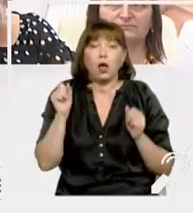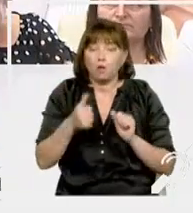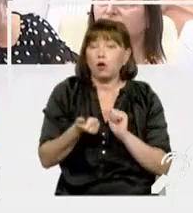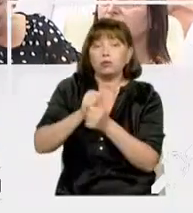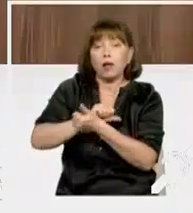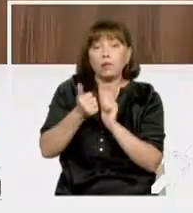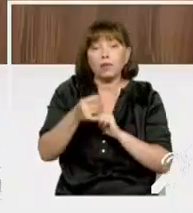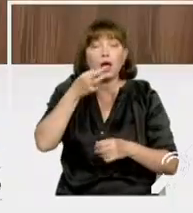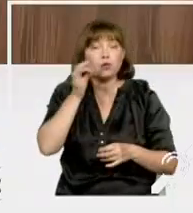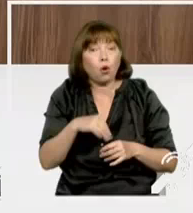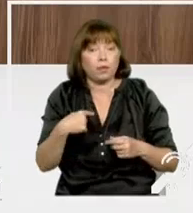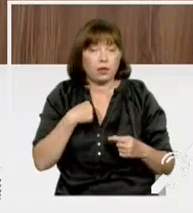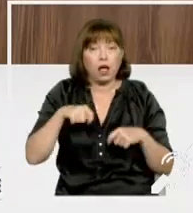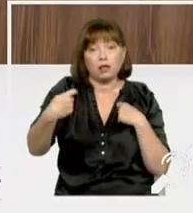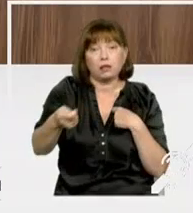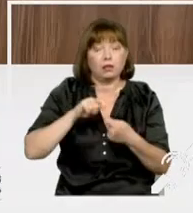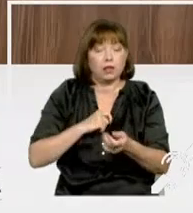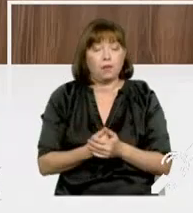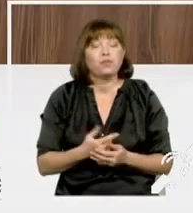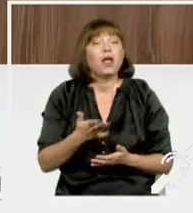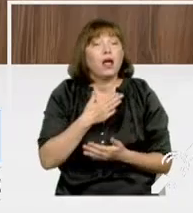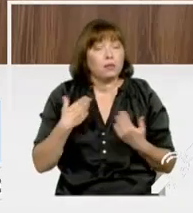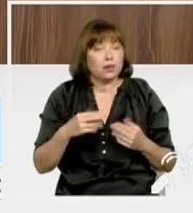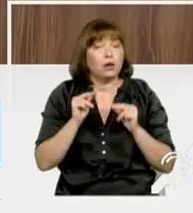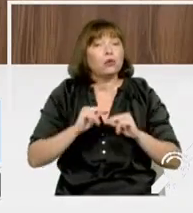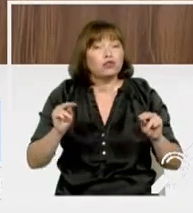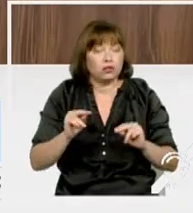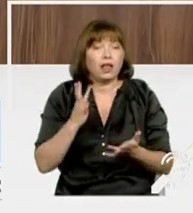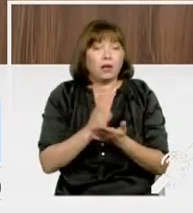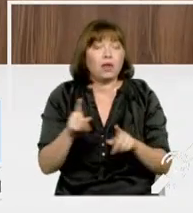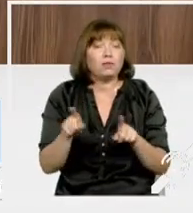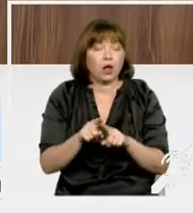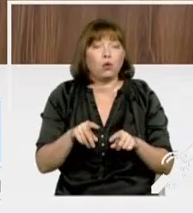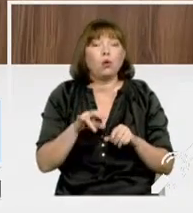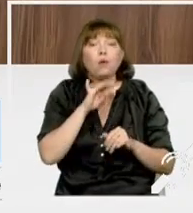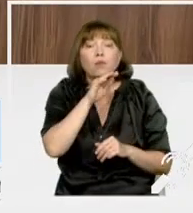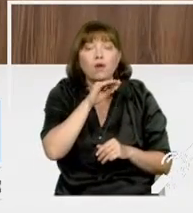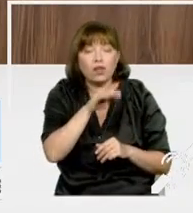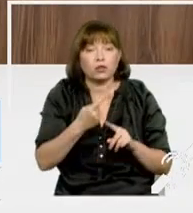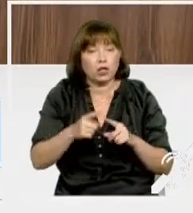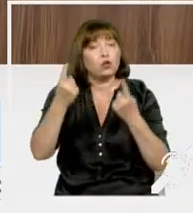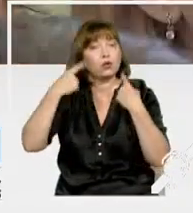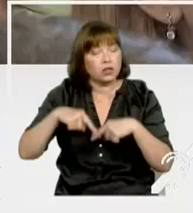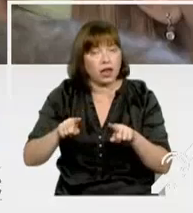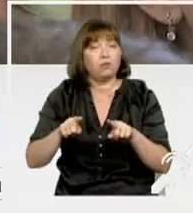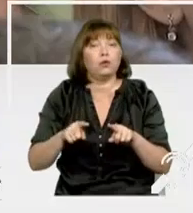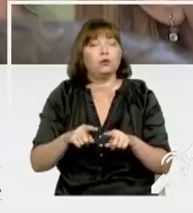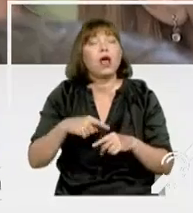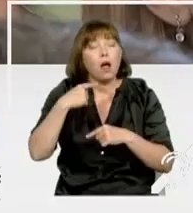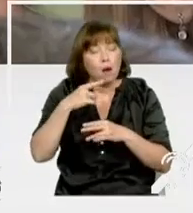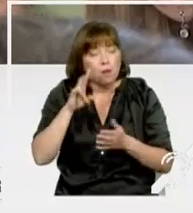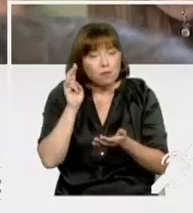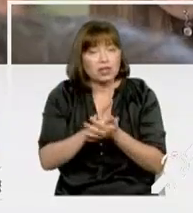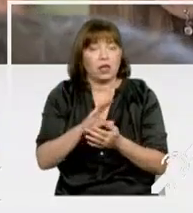bune practici. Noi, cadrele didactice, avem o profesie pentru care cere și necesită